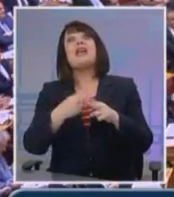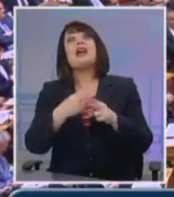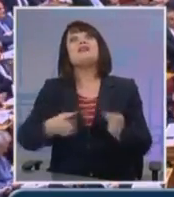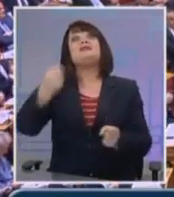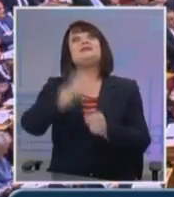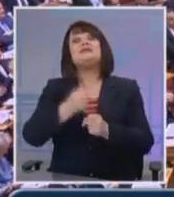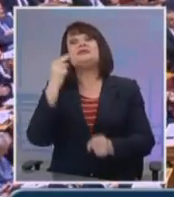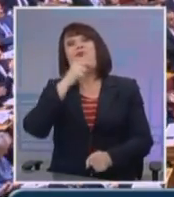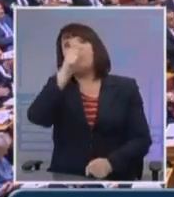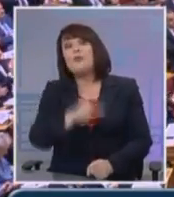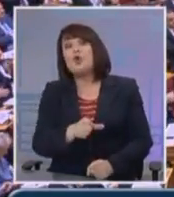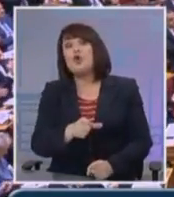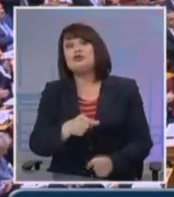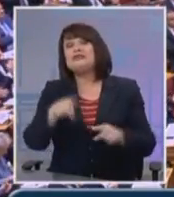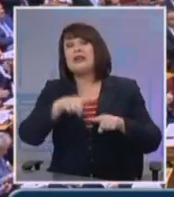της χώρας.